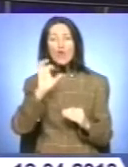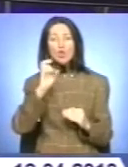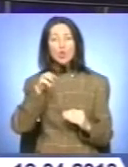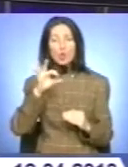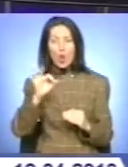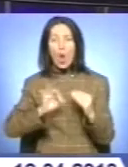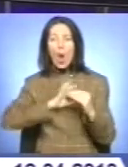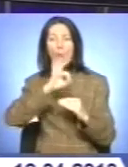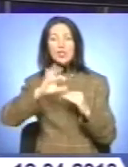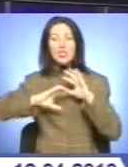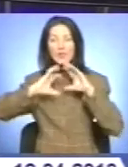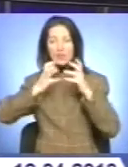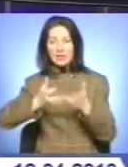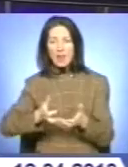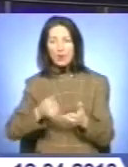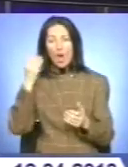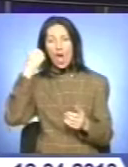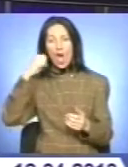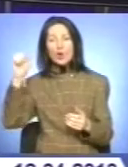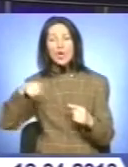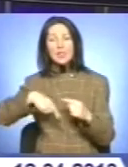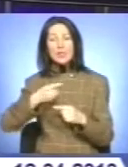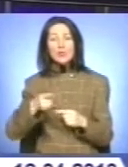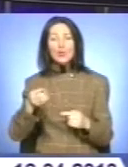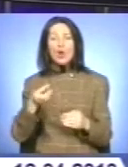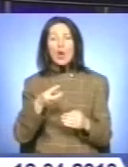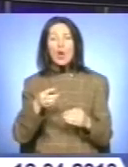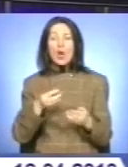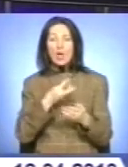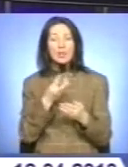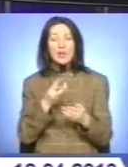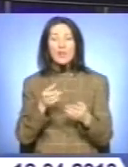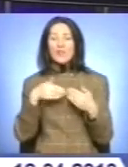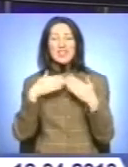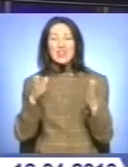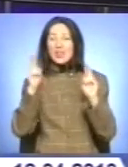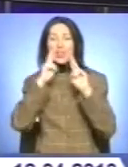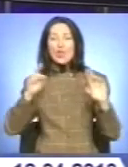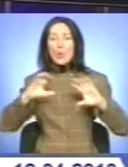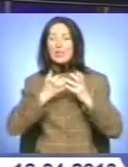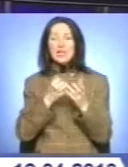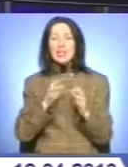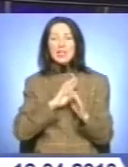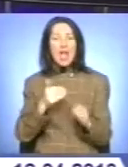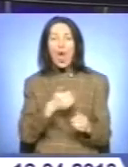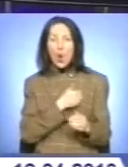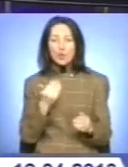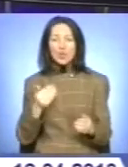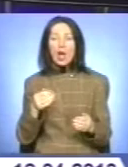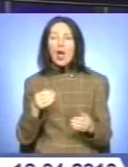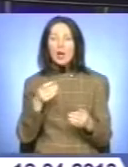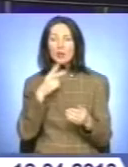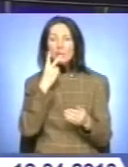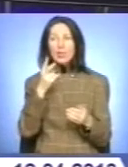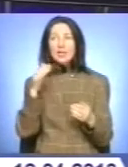Герої наступного сюжету відкривати невідомі галактики не збираються. А от підкорити небо не проти, тому вчаться конструювати